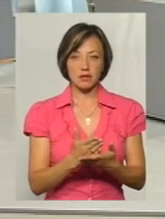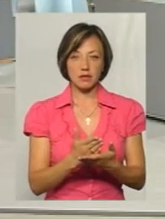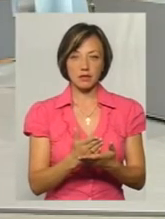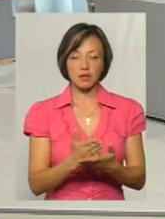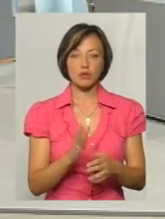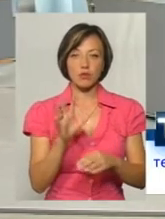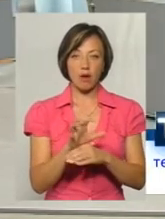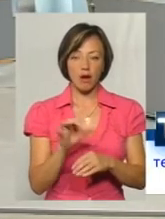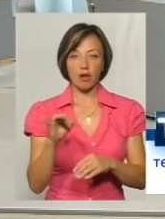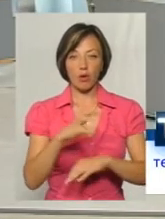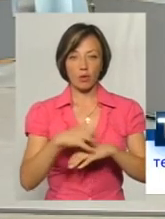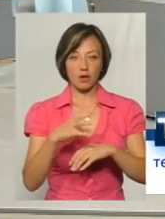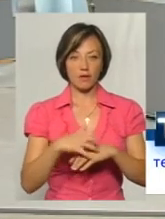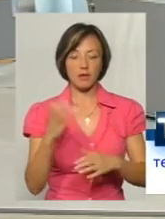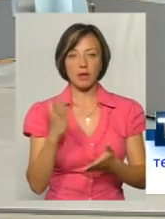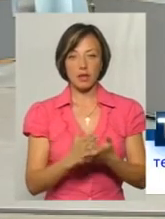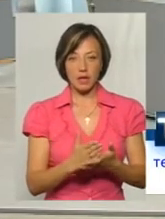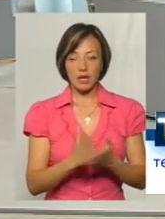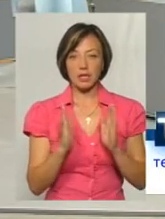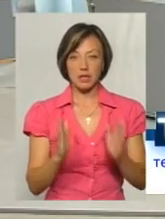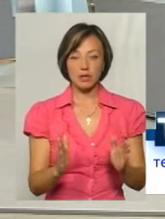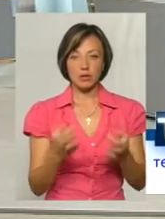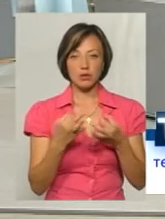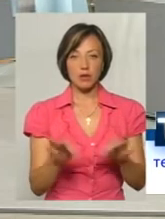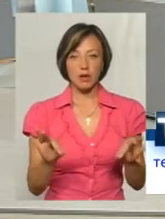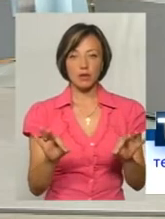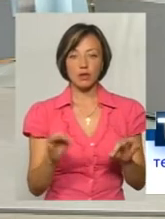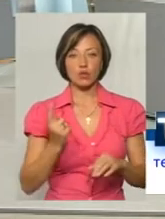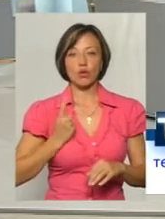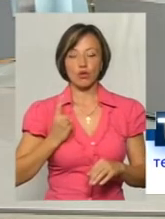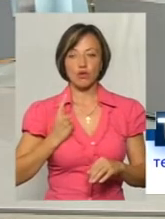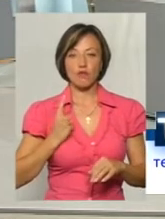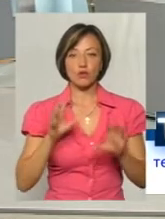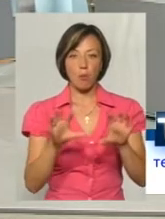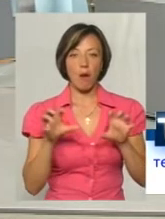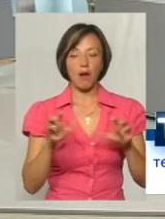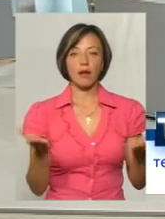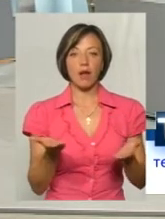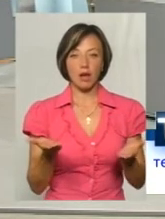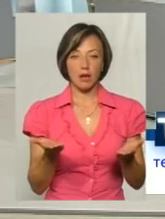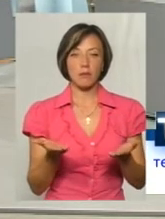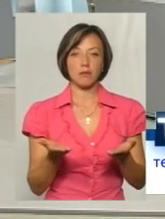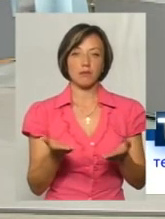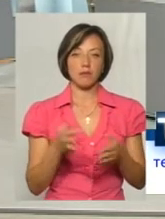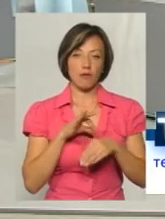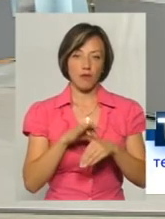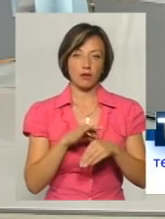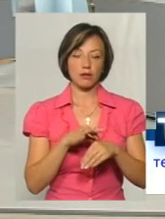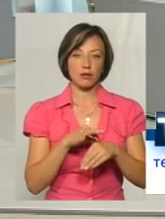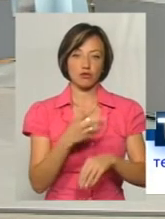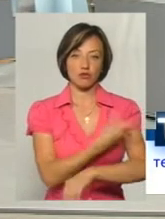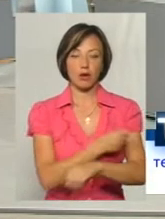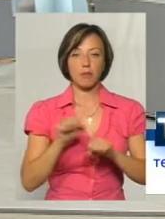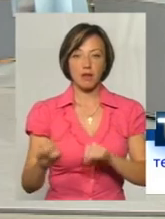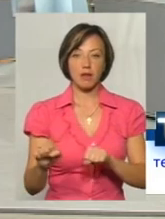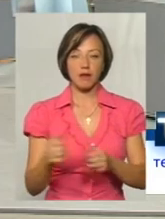наявність собак і котів. Дозволяються тільки сторожові собаки, яким проведено